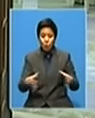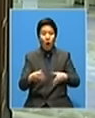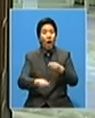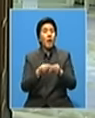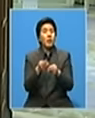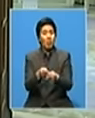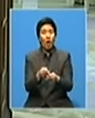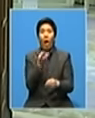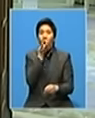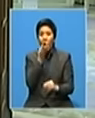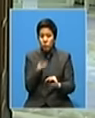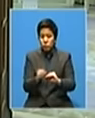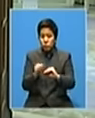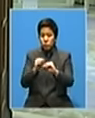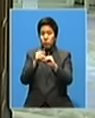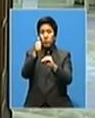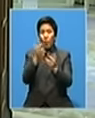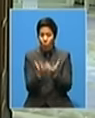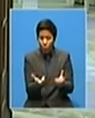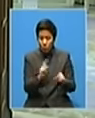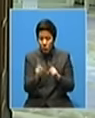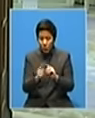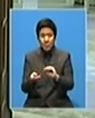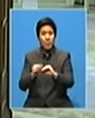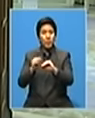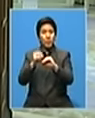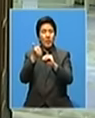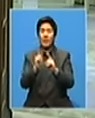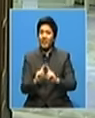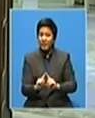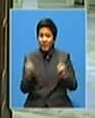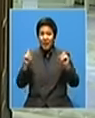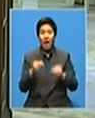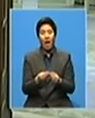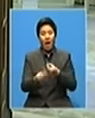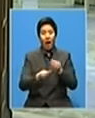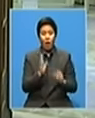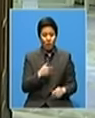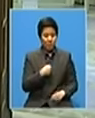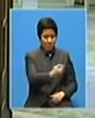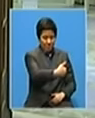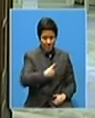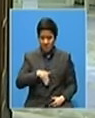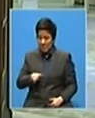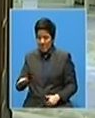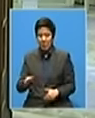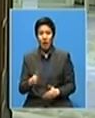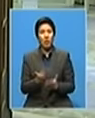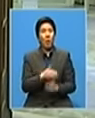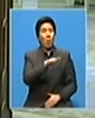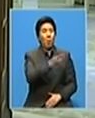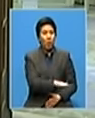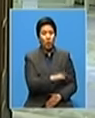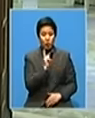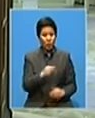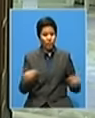คาข้าวก็สูงขึ้นนะครับผลผลิตอื่นก็สูงขึ้นตามลำดับแตกต่างจากการที่ขายให้กับพ่อค้าคนกลางนะครับในช่วงที่ผ่านมา